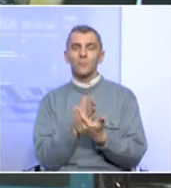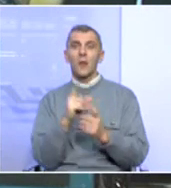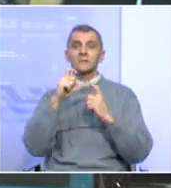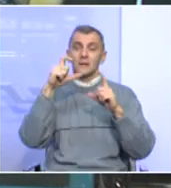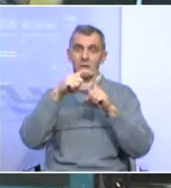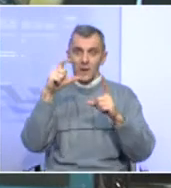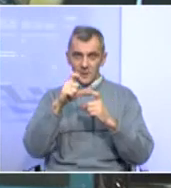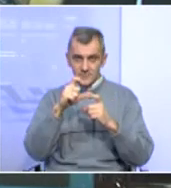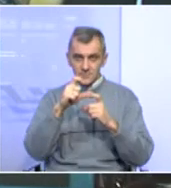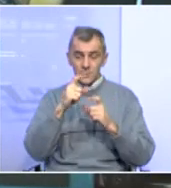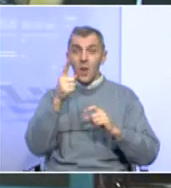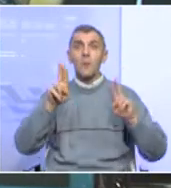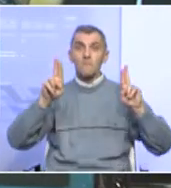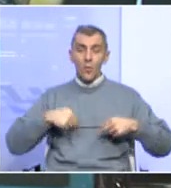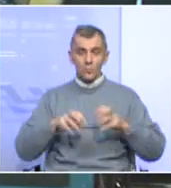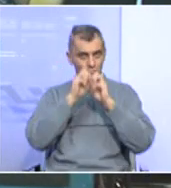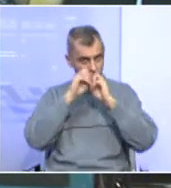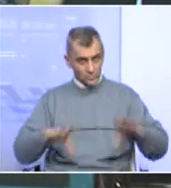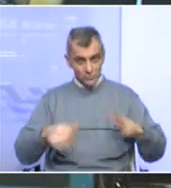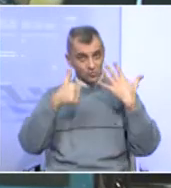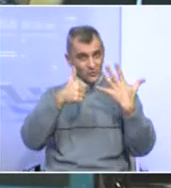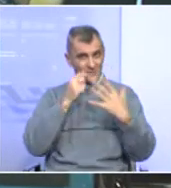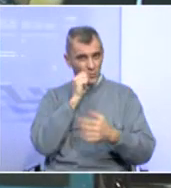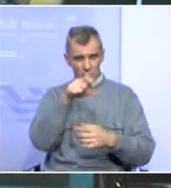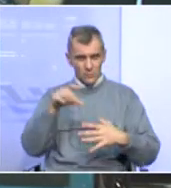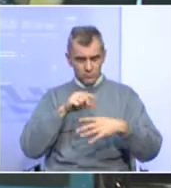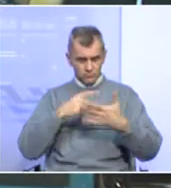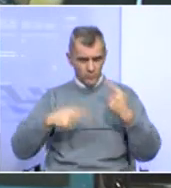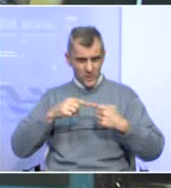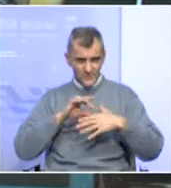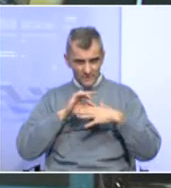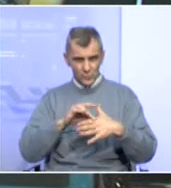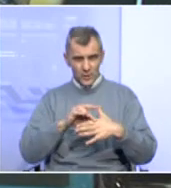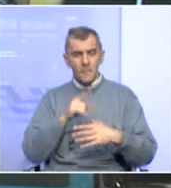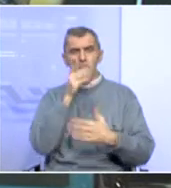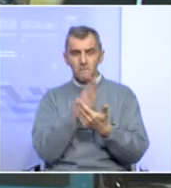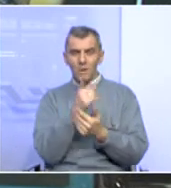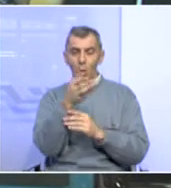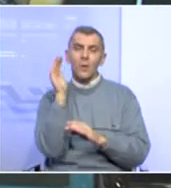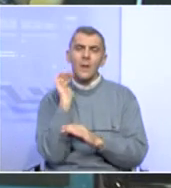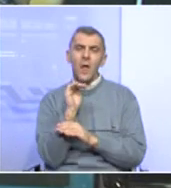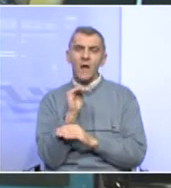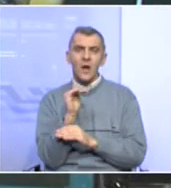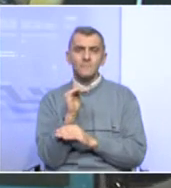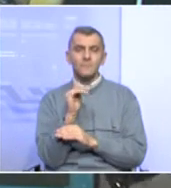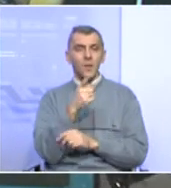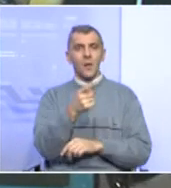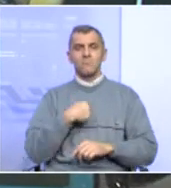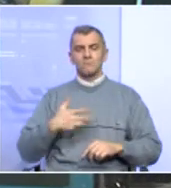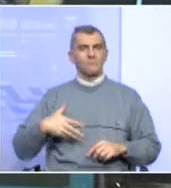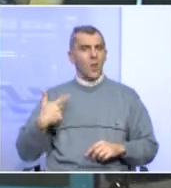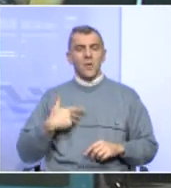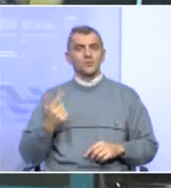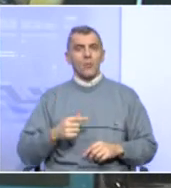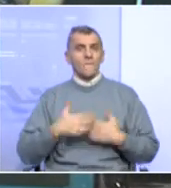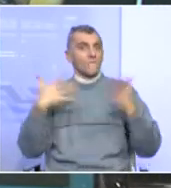SDS-om i mogućim raspadom šestorke, bilo je tih najava da nećemo krupna